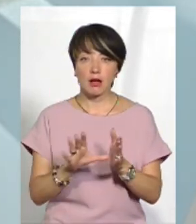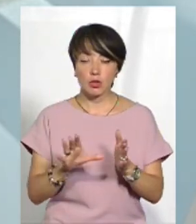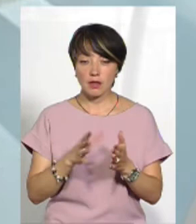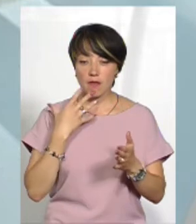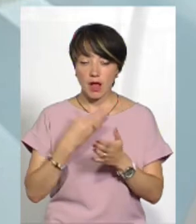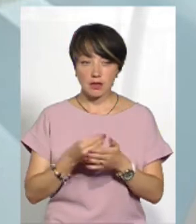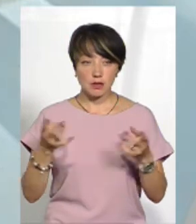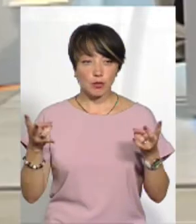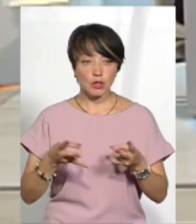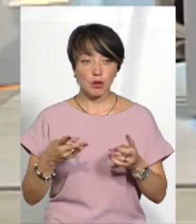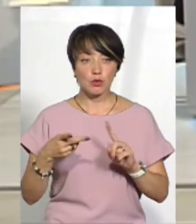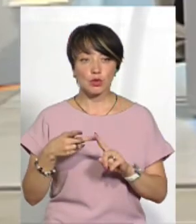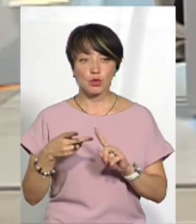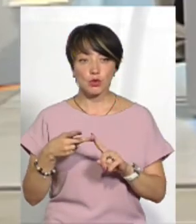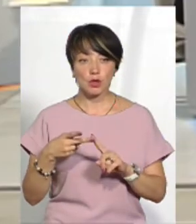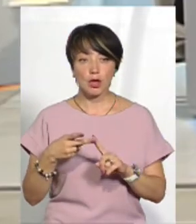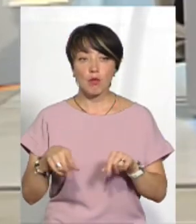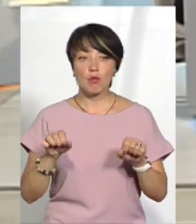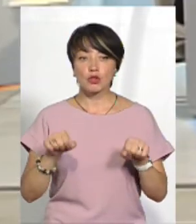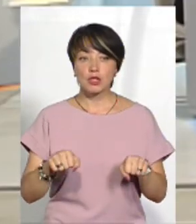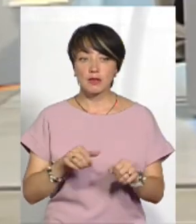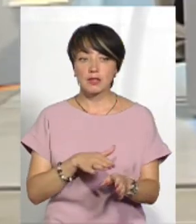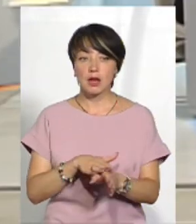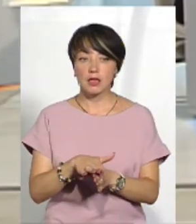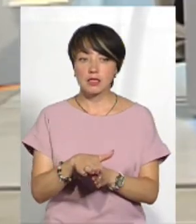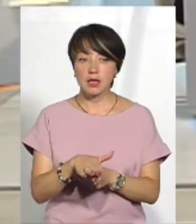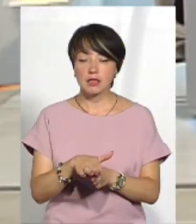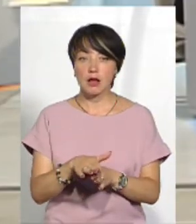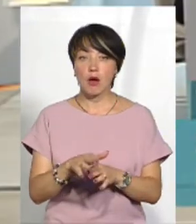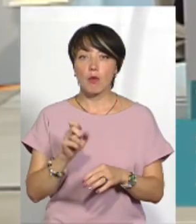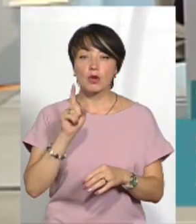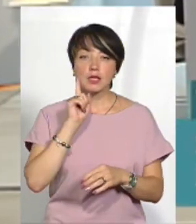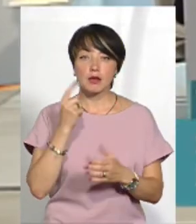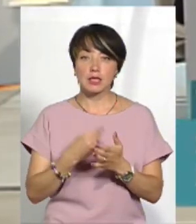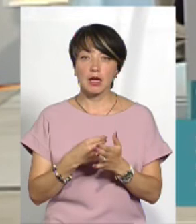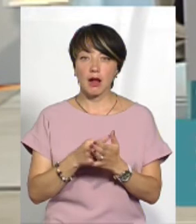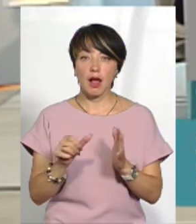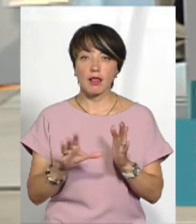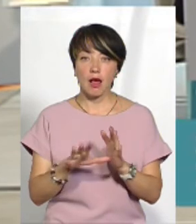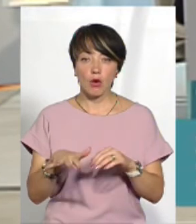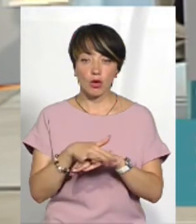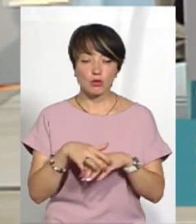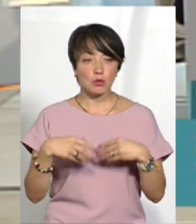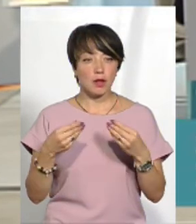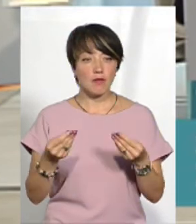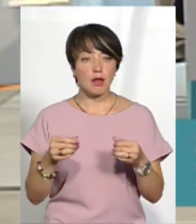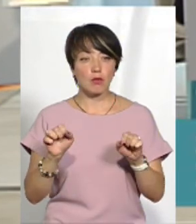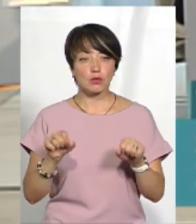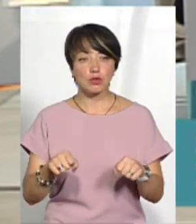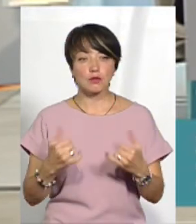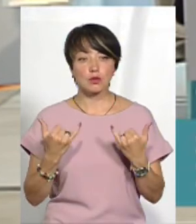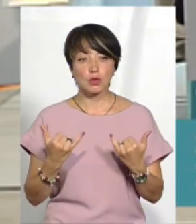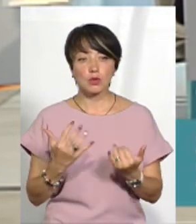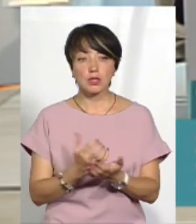для власних потреб. Друге – це можливість реалізації її по зеленому тарифу енергоринку, щоб давало нам можливість